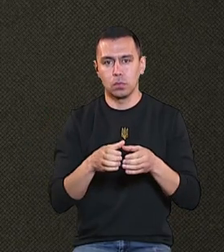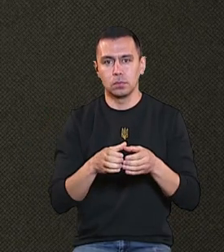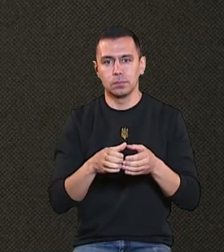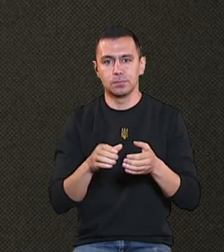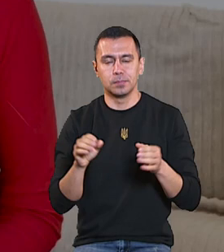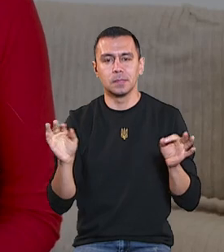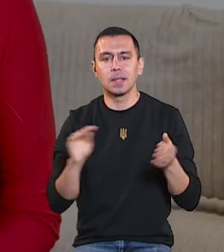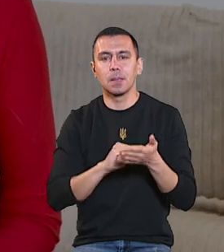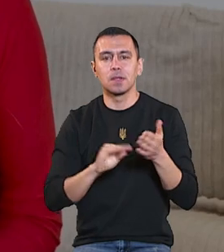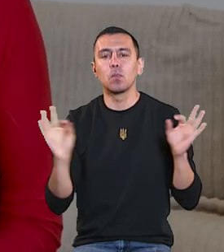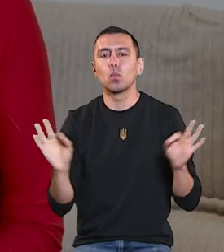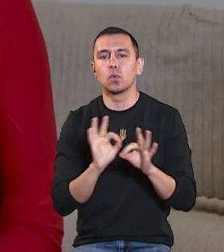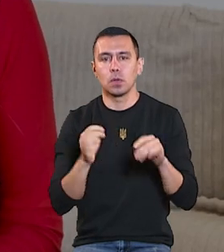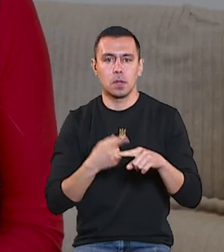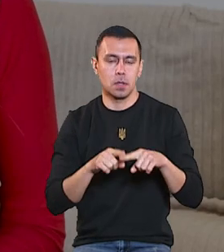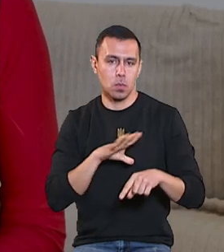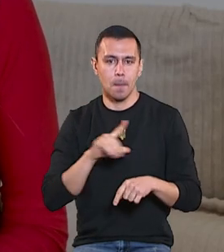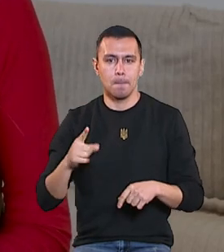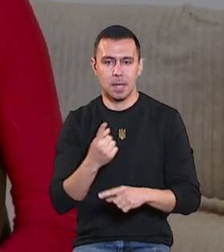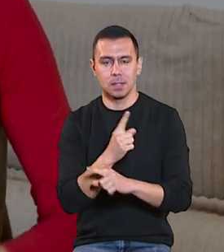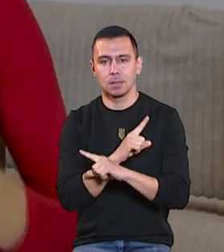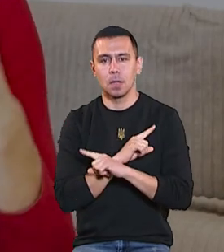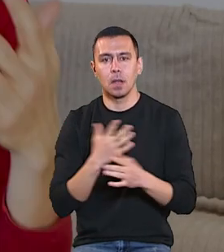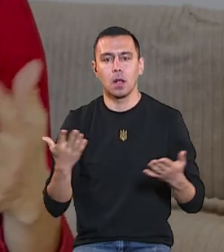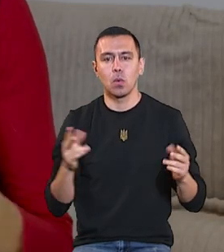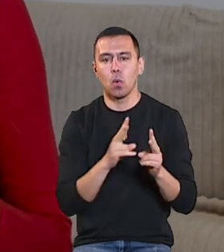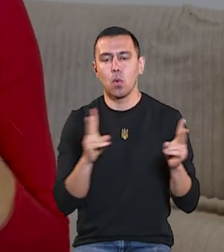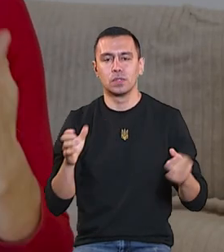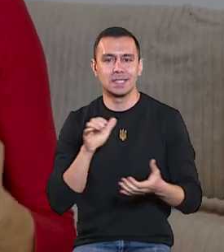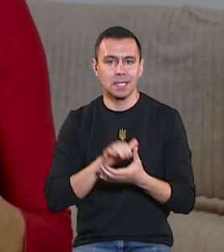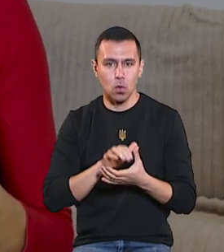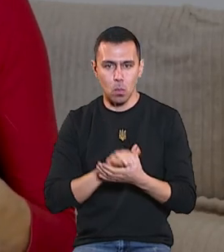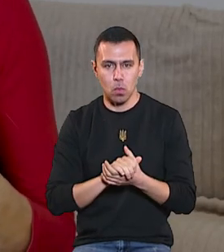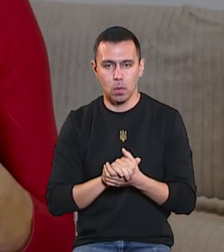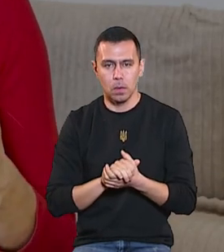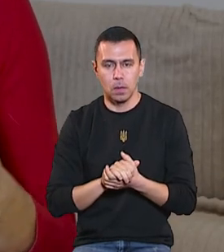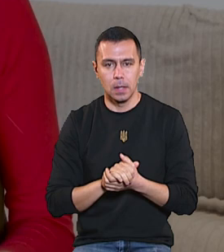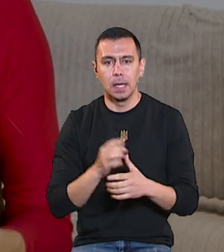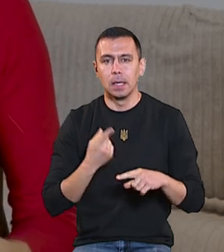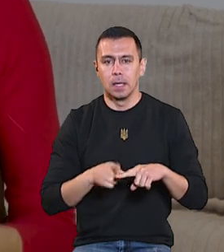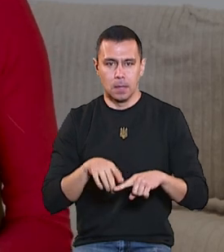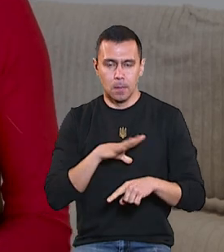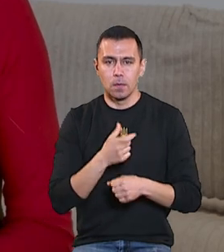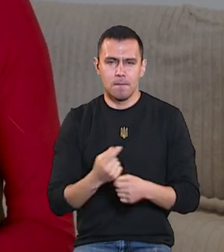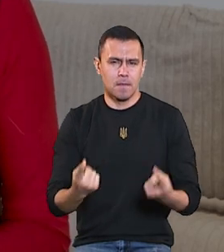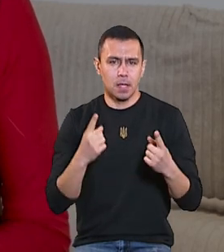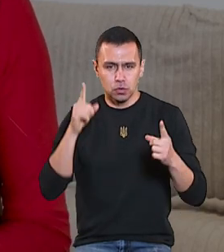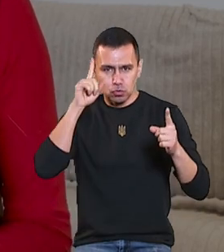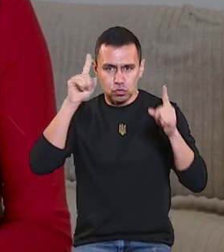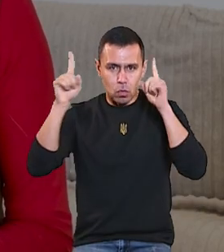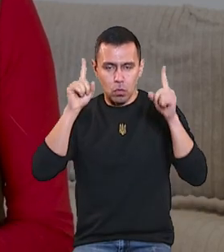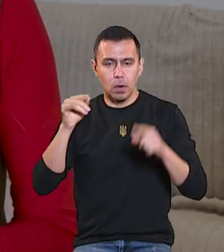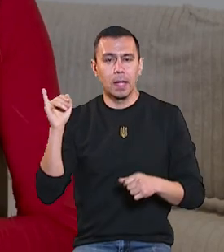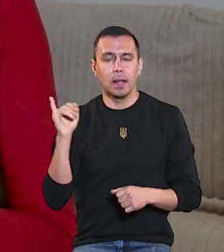на музику. Це була перша смерть когось знайомого. Це був дуже великий шок.